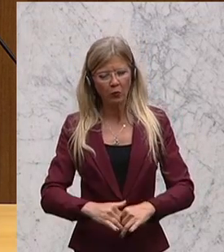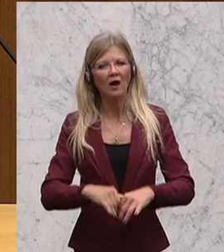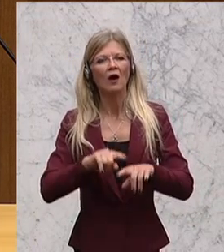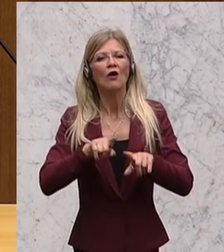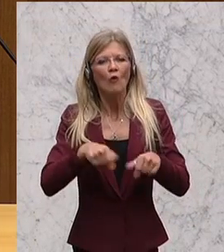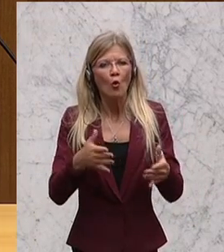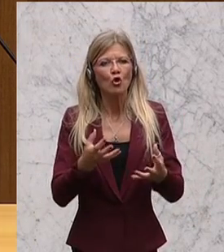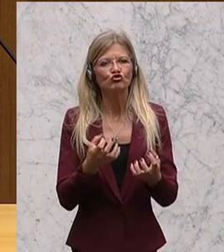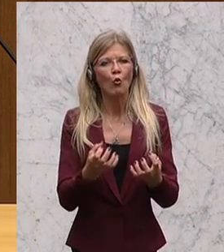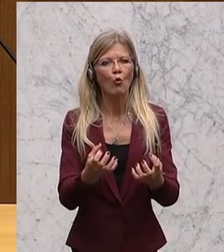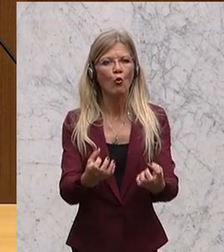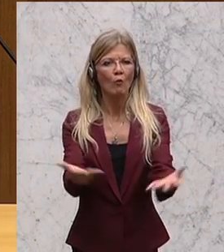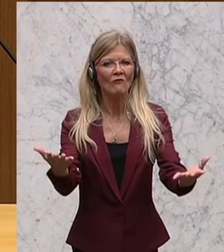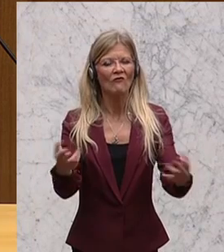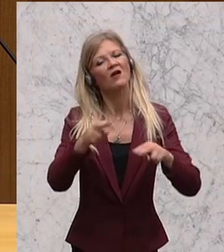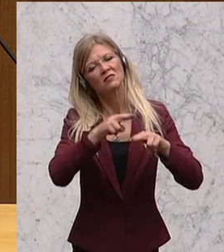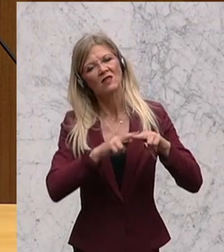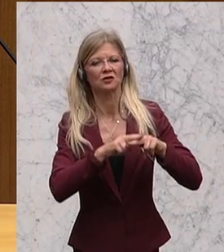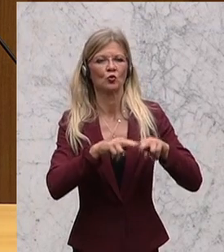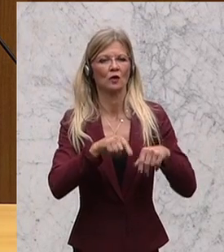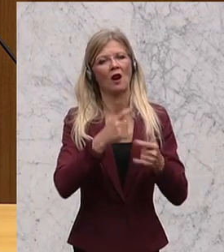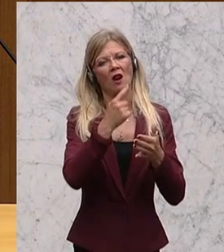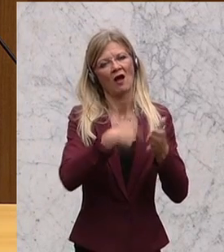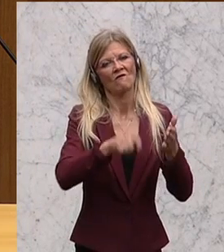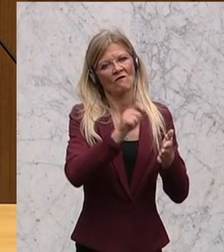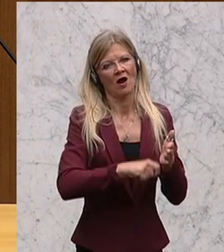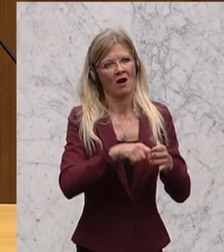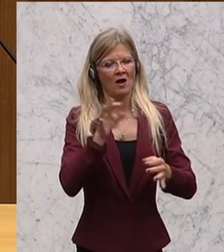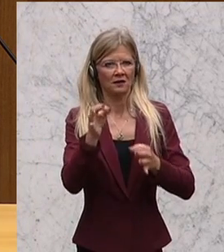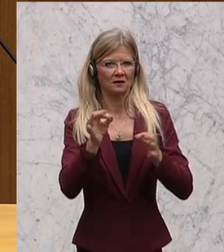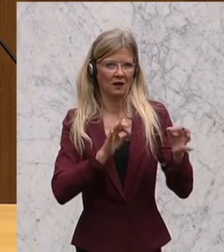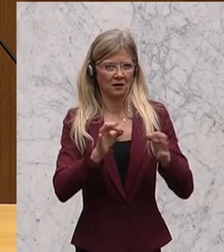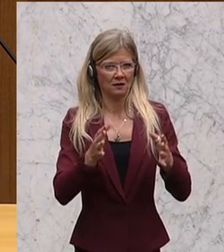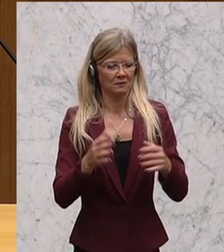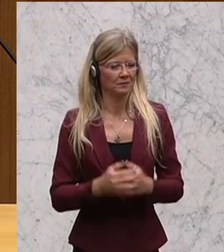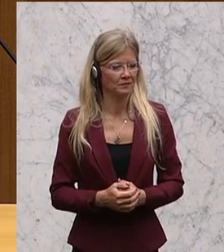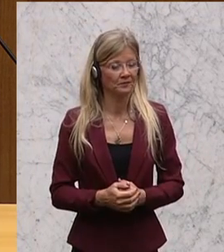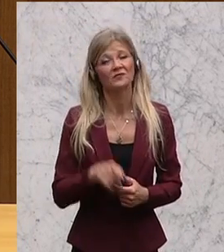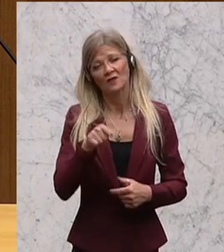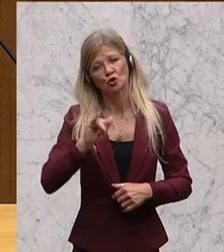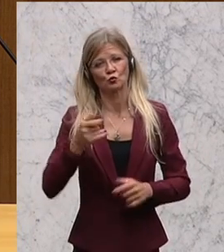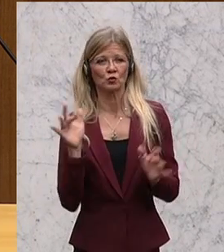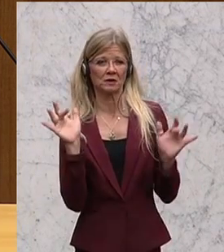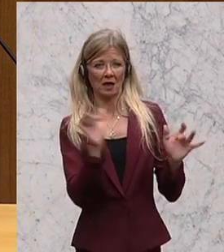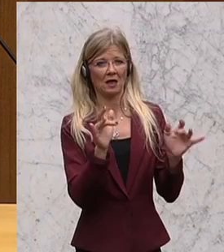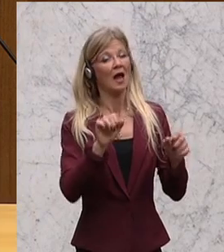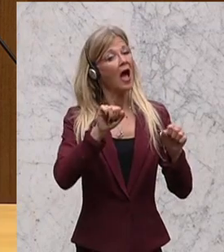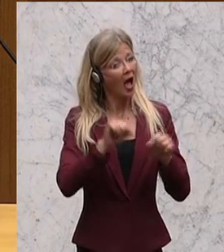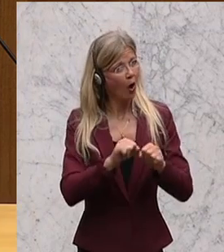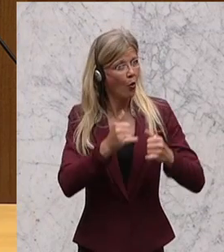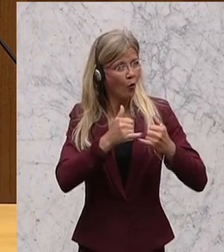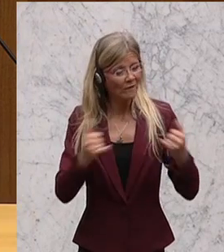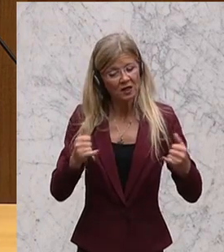wir dagegenhalten auf allen Ebenen und so auch auf dem Eck der Finanzen für dieses gemeinsame Europa. Wir